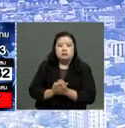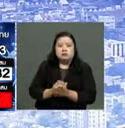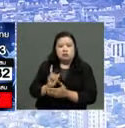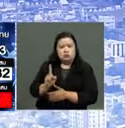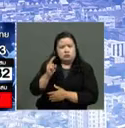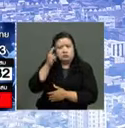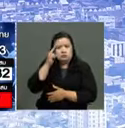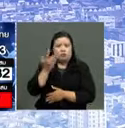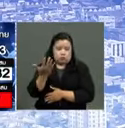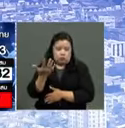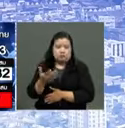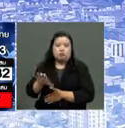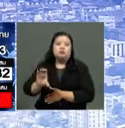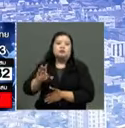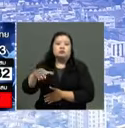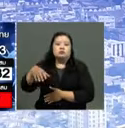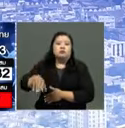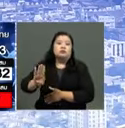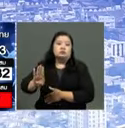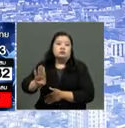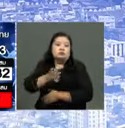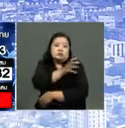เนี่ยเราได้รับแอปทูปมาตั้งแต่ตอนแรกแล้วก็เรียนว่าเดี๋ยวผมต้องรอทางApple